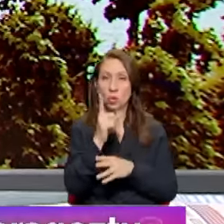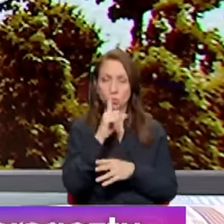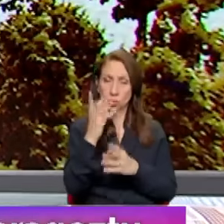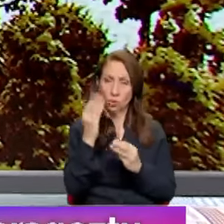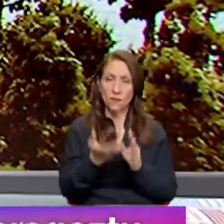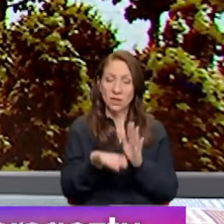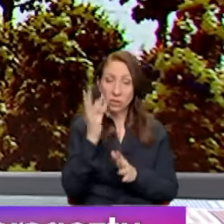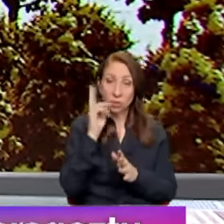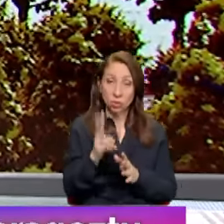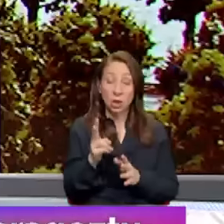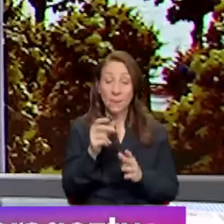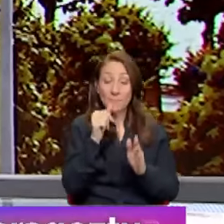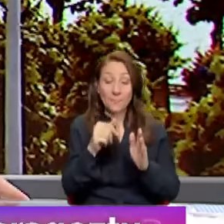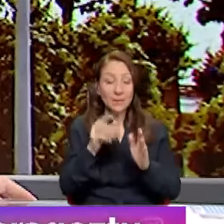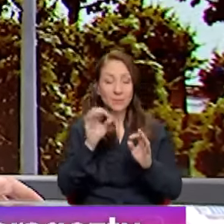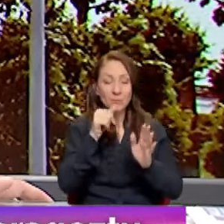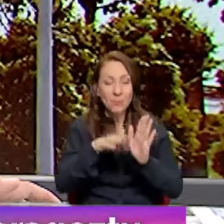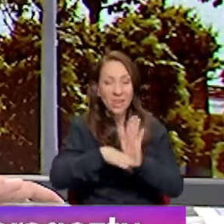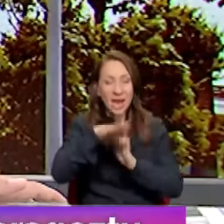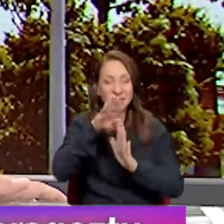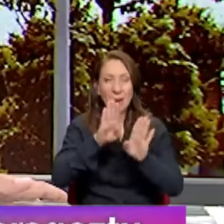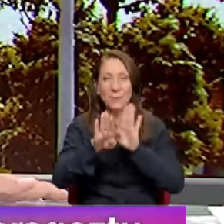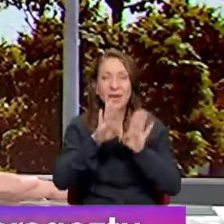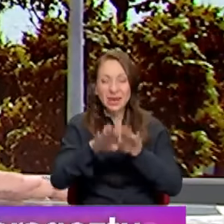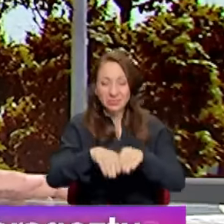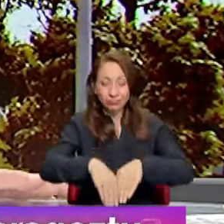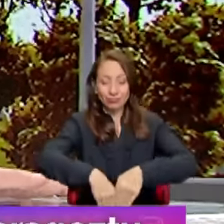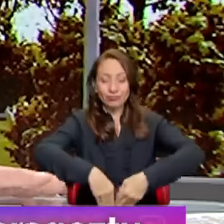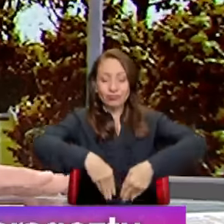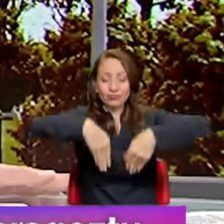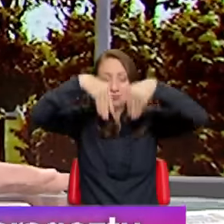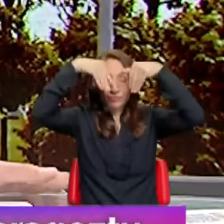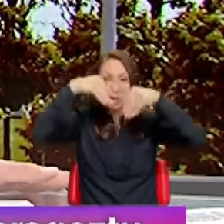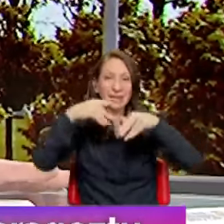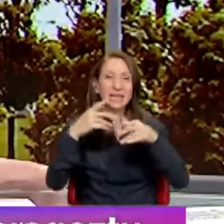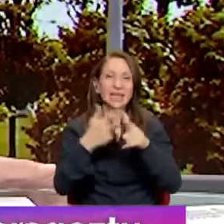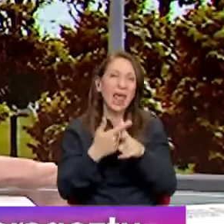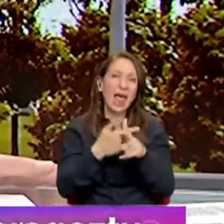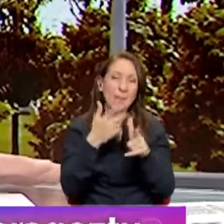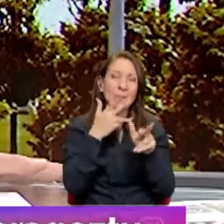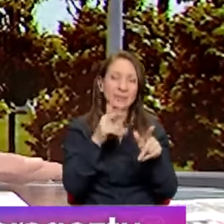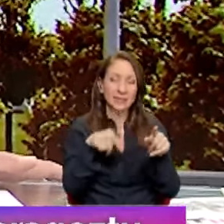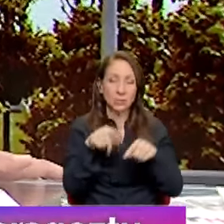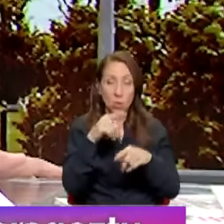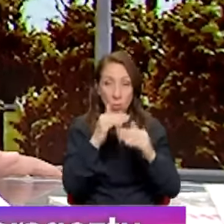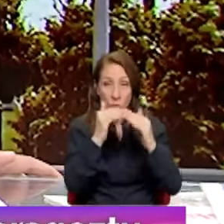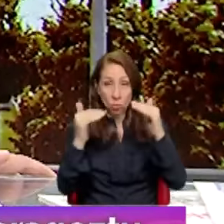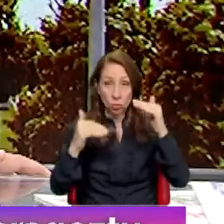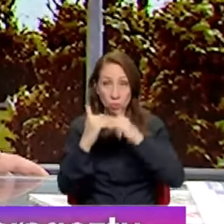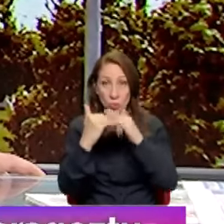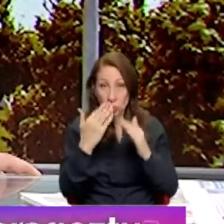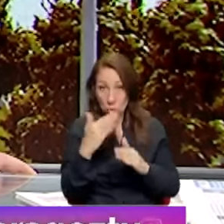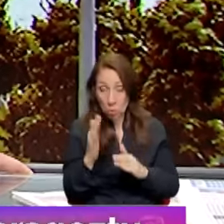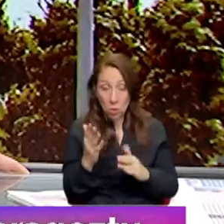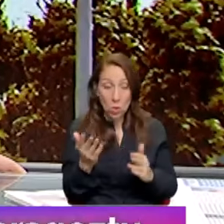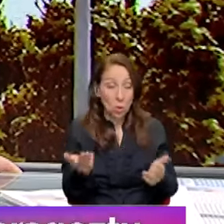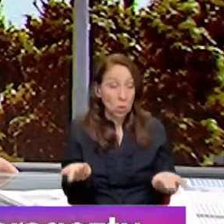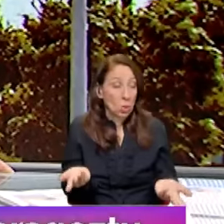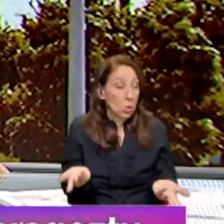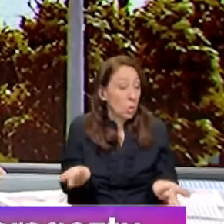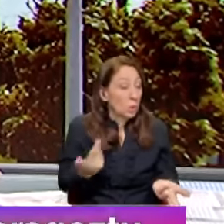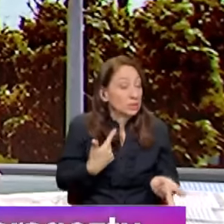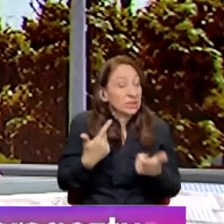fazlasını gördük Baraj kapakları kelimenin tam anlamıyla açıldı kirada üst sınır belirlenecek mi E belirlenmeye biz